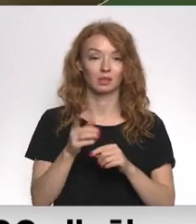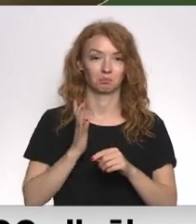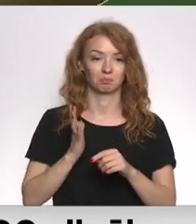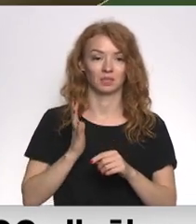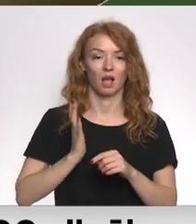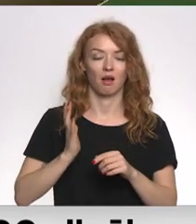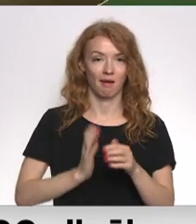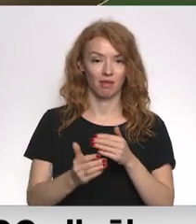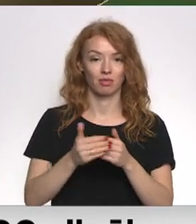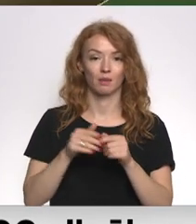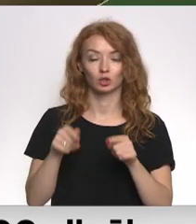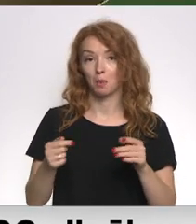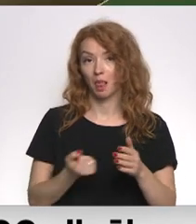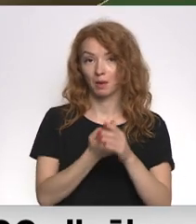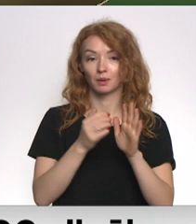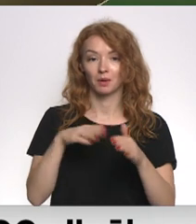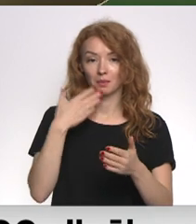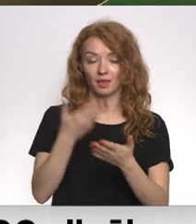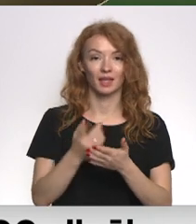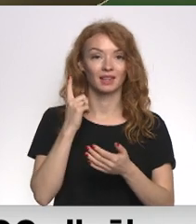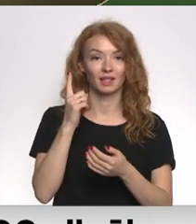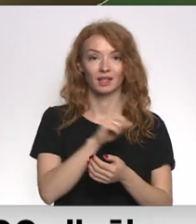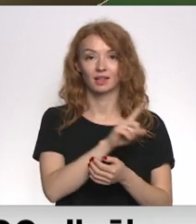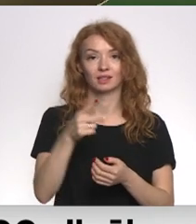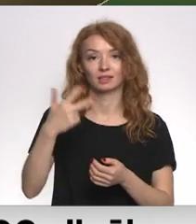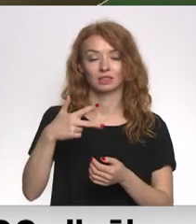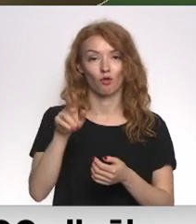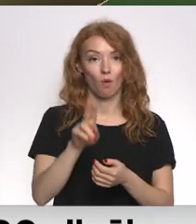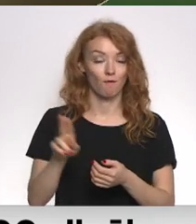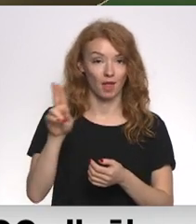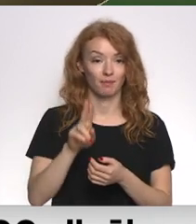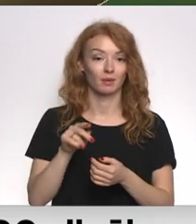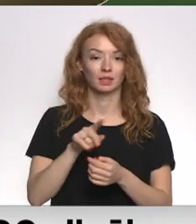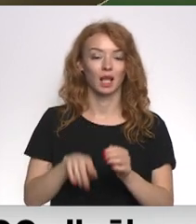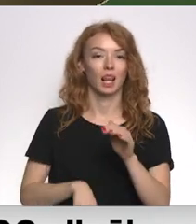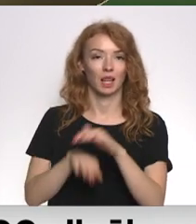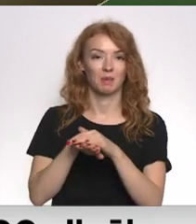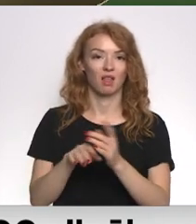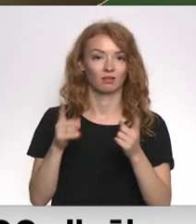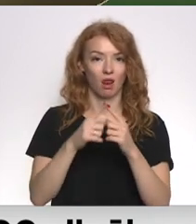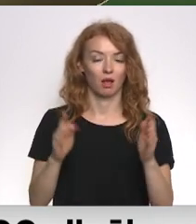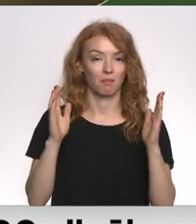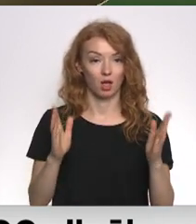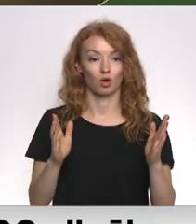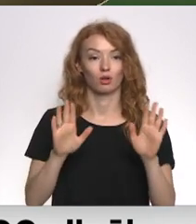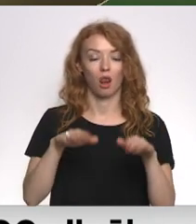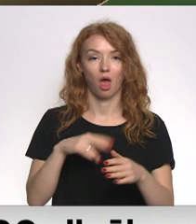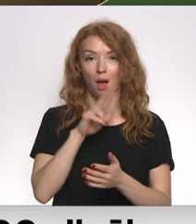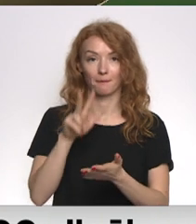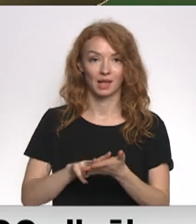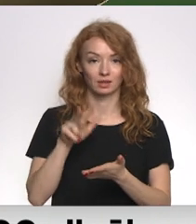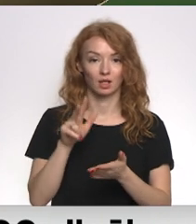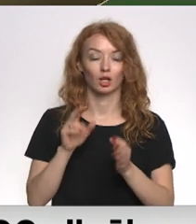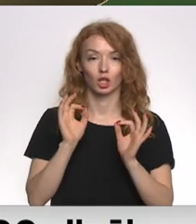sagaidāms, jo šim atbalstam var pieteikties tikai līdz 30. novembrim. Viņš ir limitēts laika periodā, lai apliecinātu,